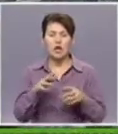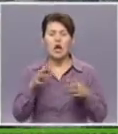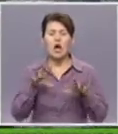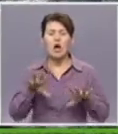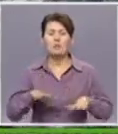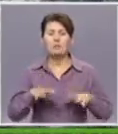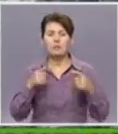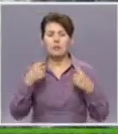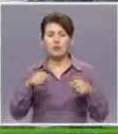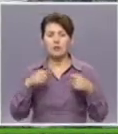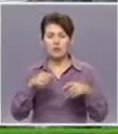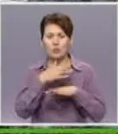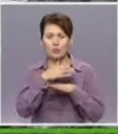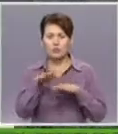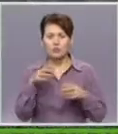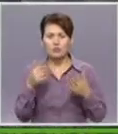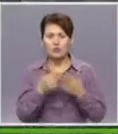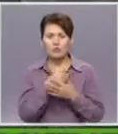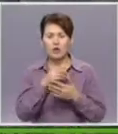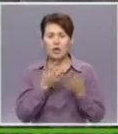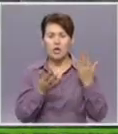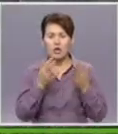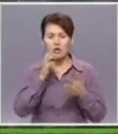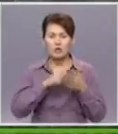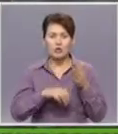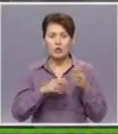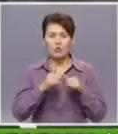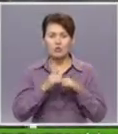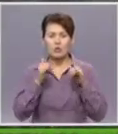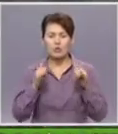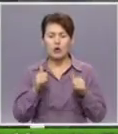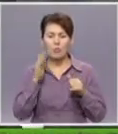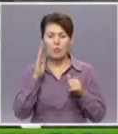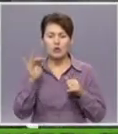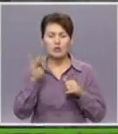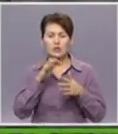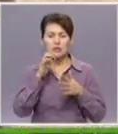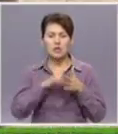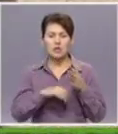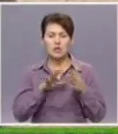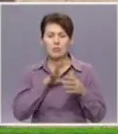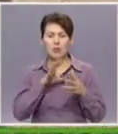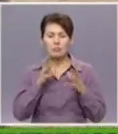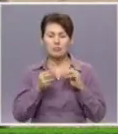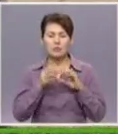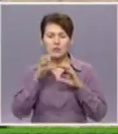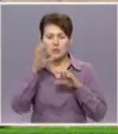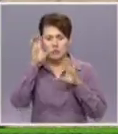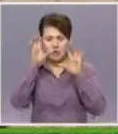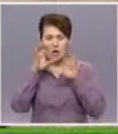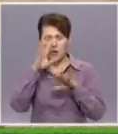саудамен айналысқандар қайта қолға түсетін болса, айыппұл сомасы еселенетін болады. Ал айыппұлды місе тұтпай заңға